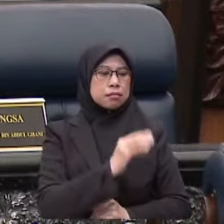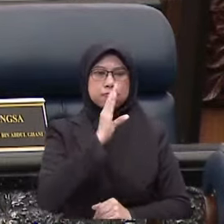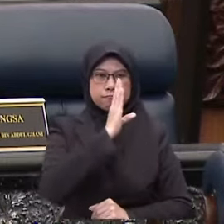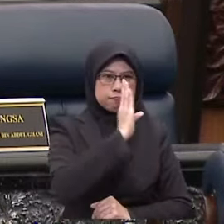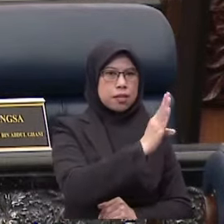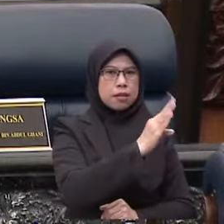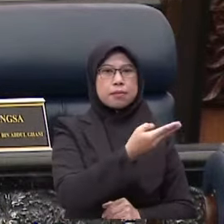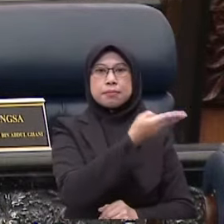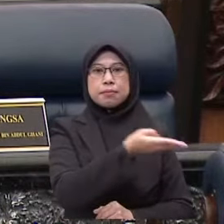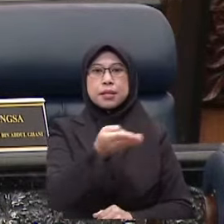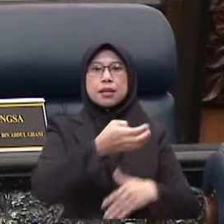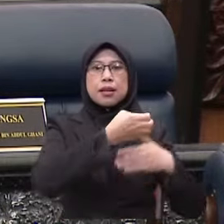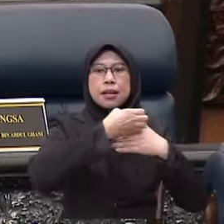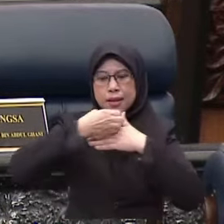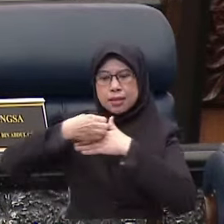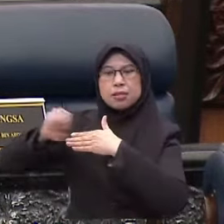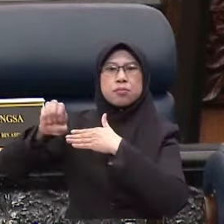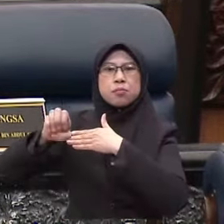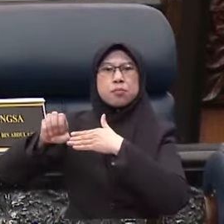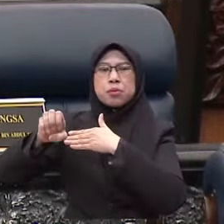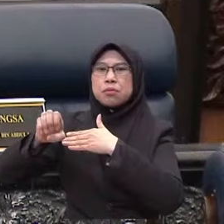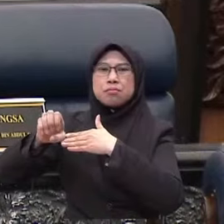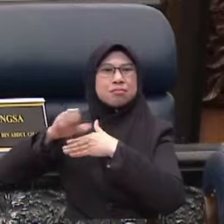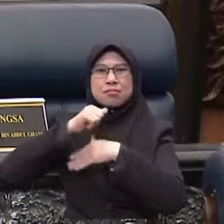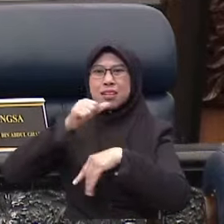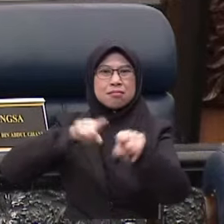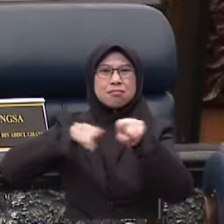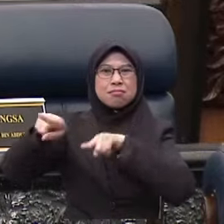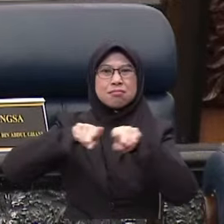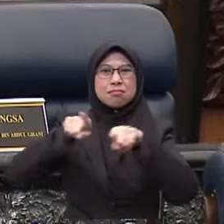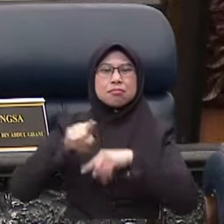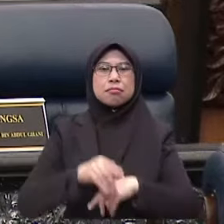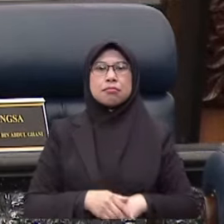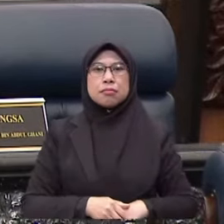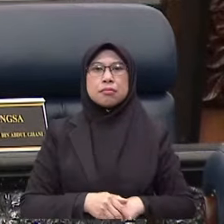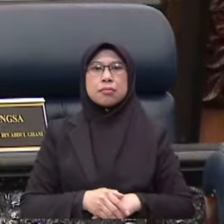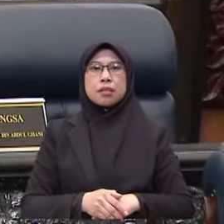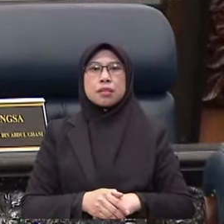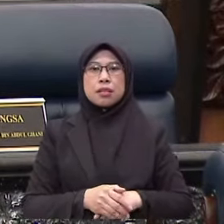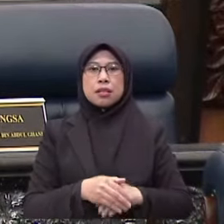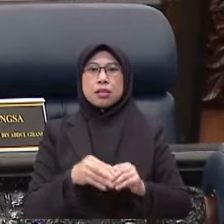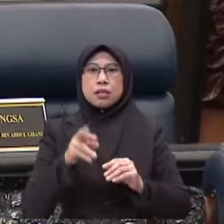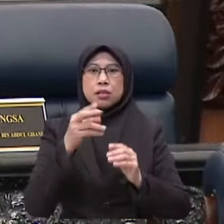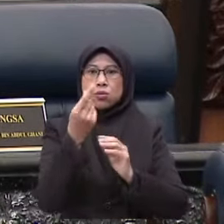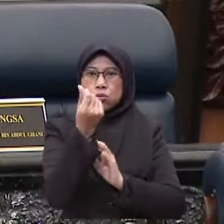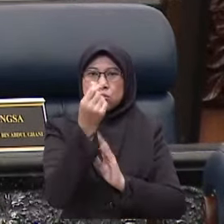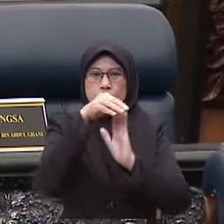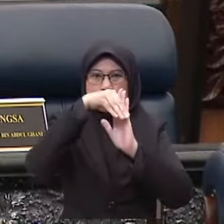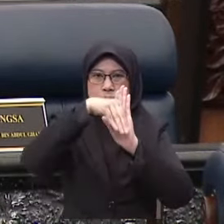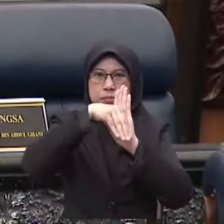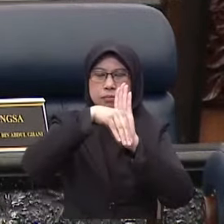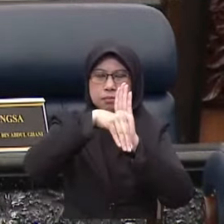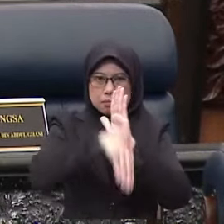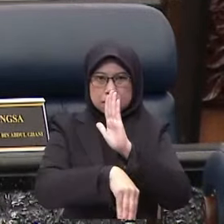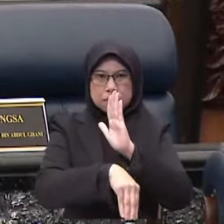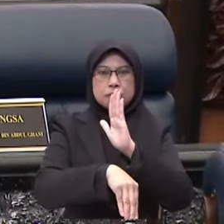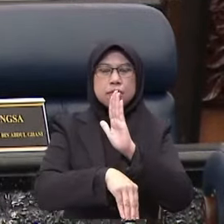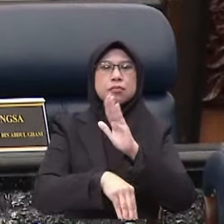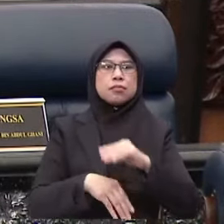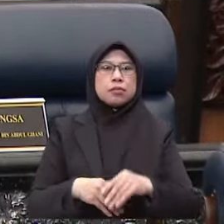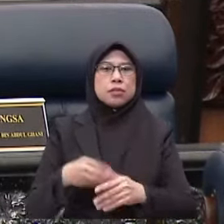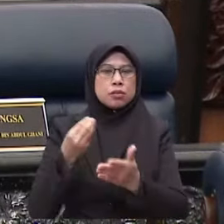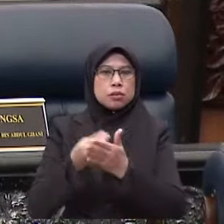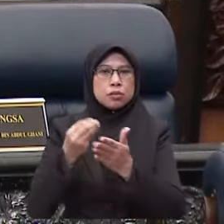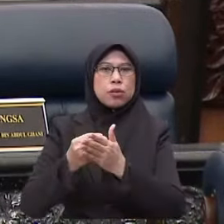menjadi Jikan barangan eksport kita juga tidak kompetitif penyusutan Ringgit juga akan melonjakkan kos import